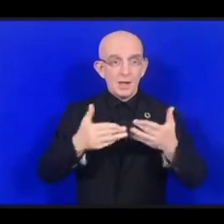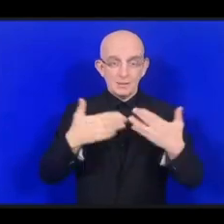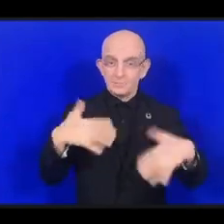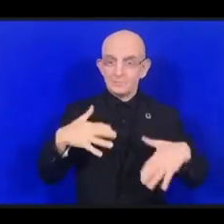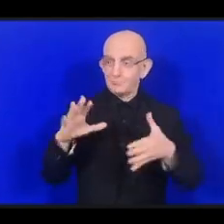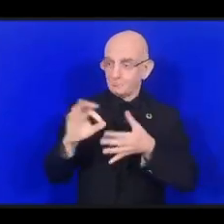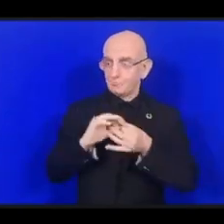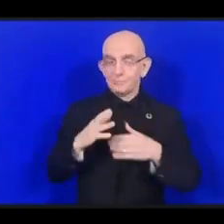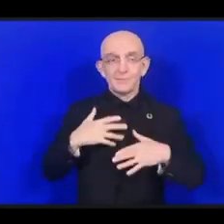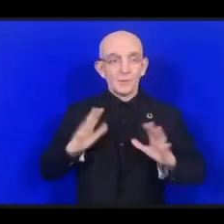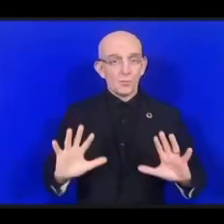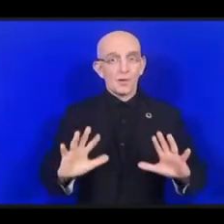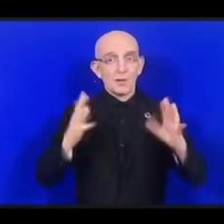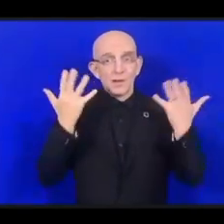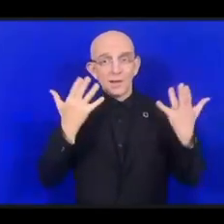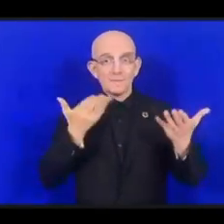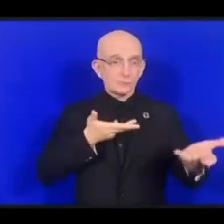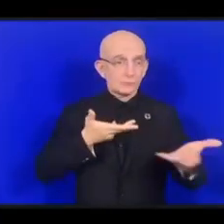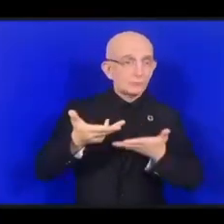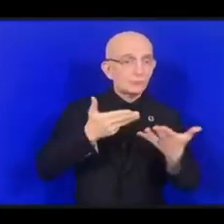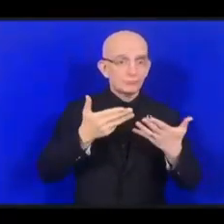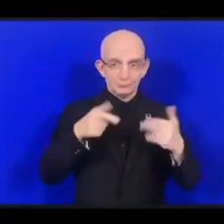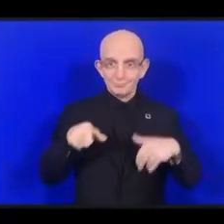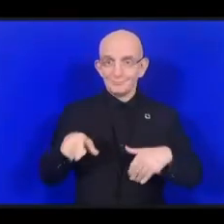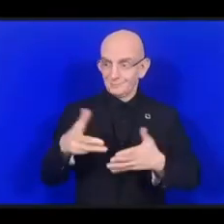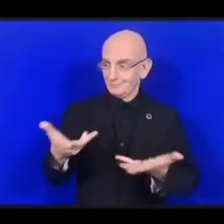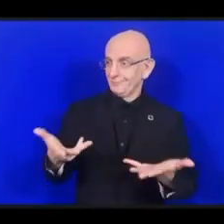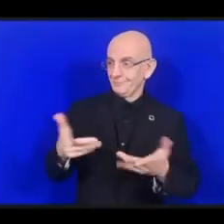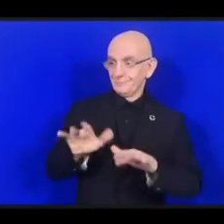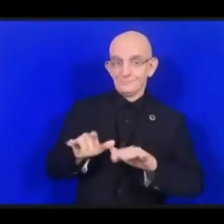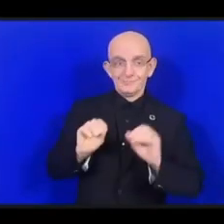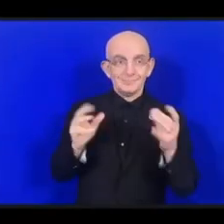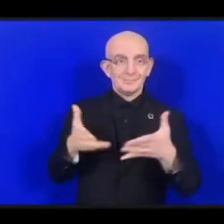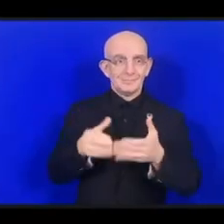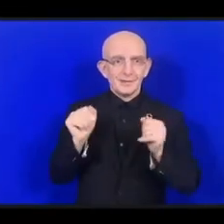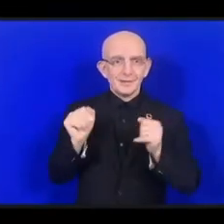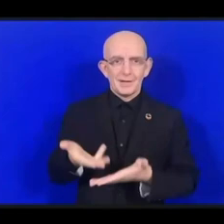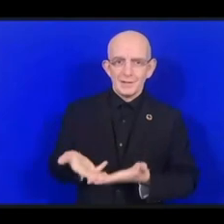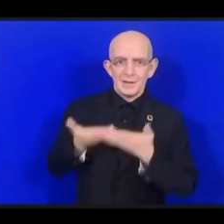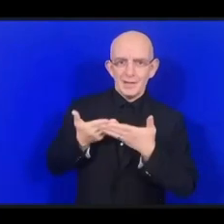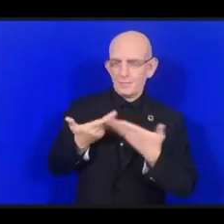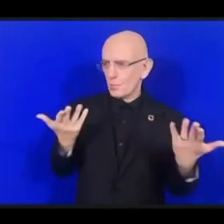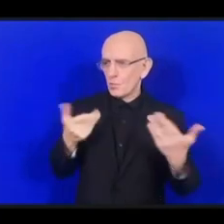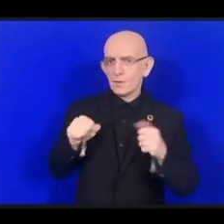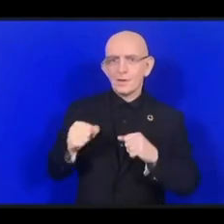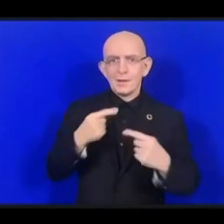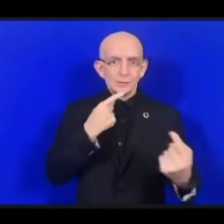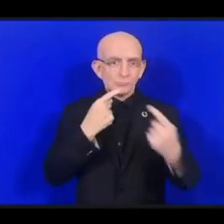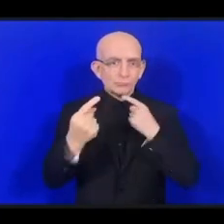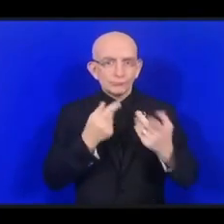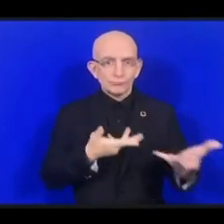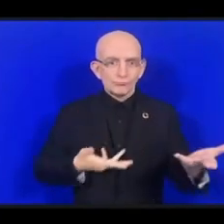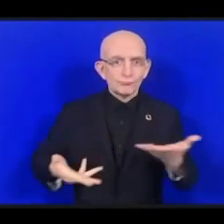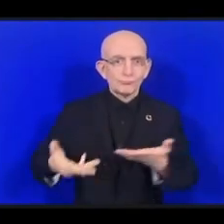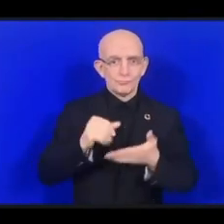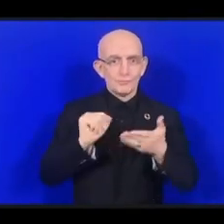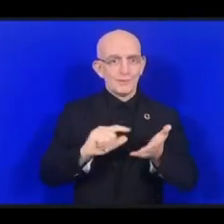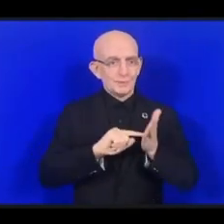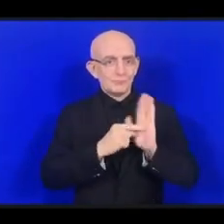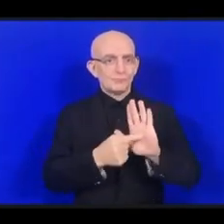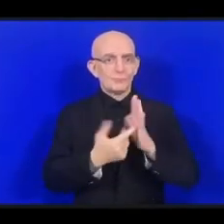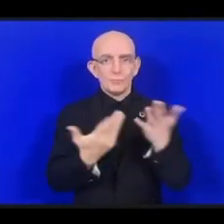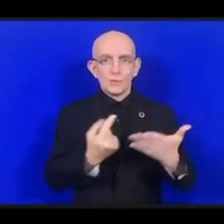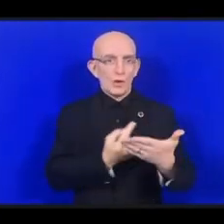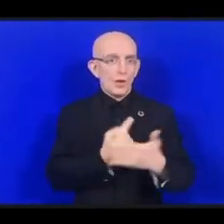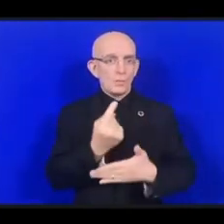vies l'Internet propose un espace non limité pour que les personnes puissent communiquer un espace plein d'opportunités pour que tout le monde